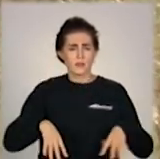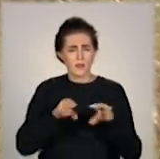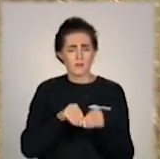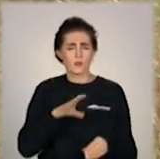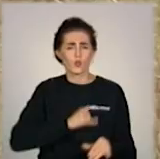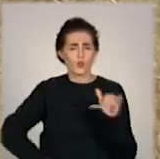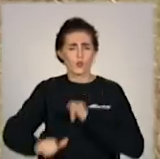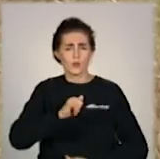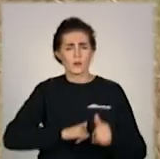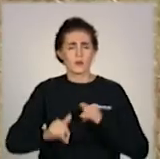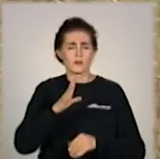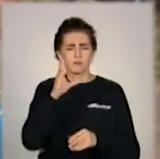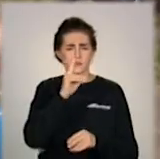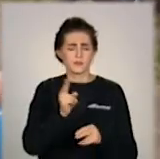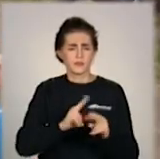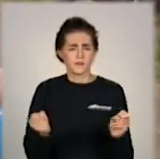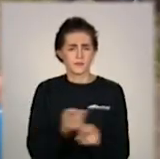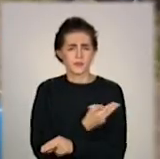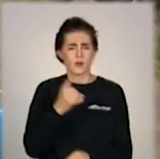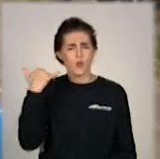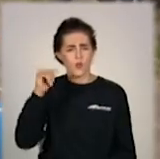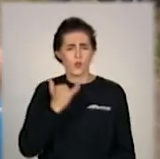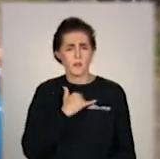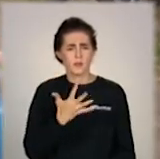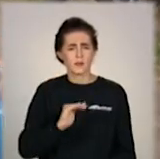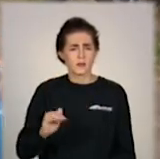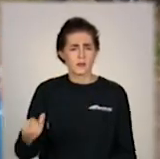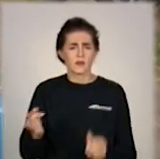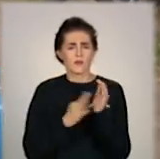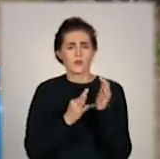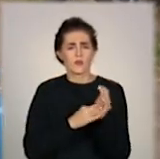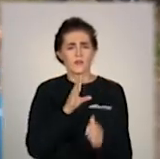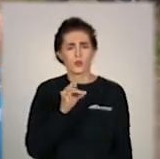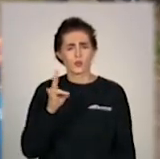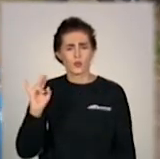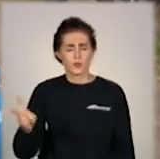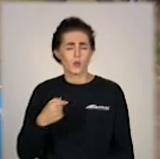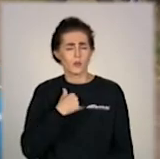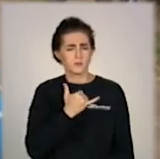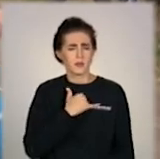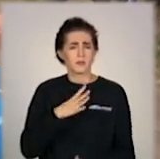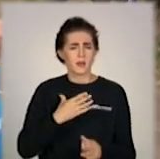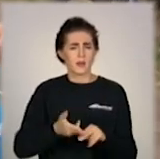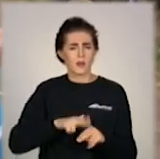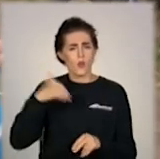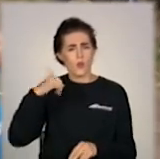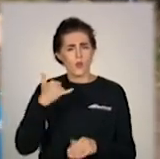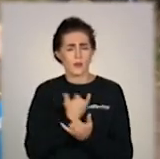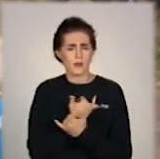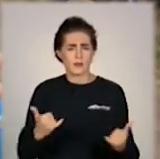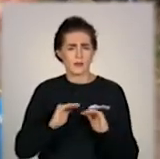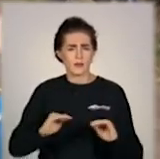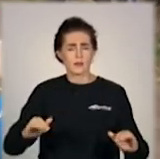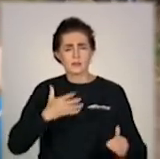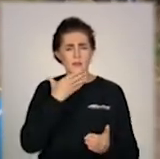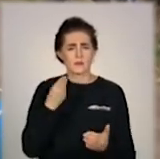прийшлося позбутися корови. У мене 5 дітей, 8 онуків. Я тримала корову раді дітей, раді онуків. Все,